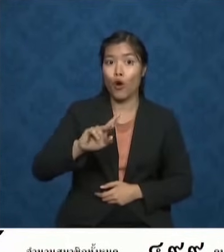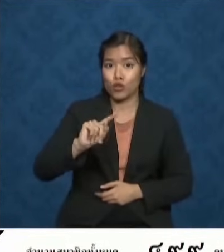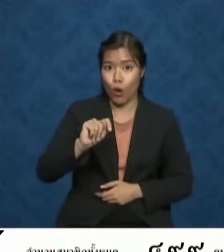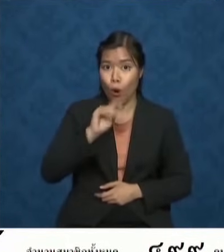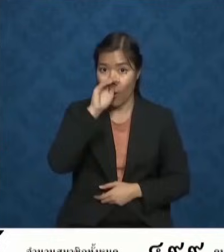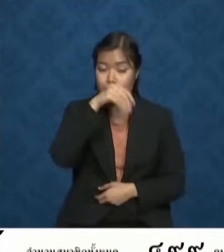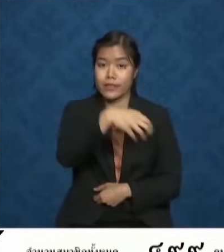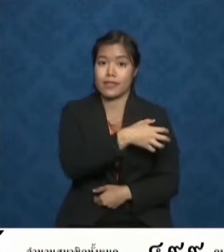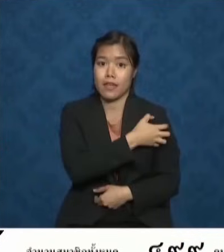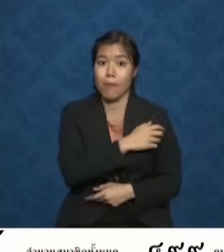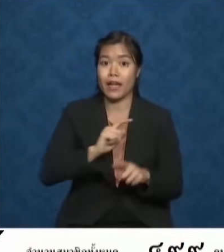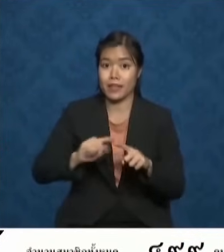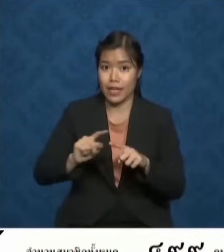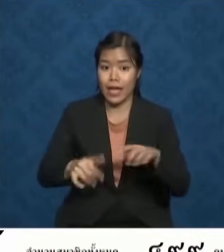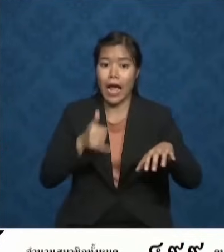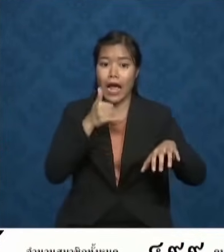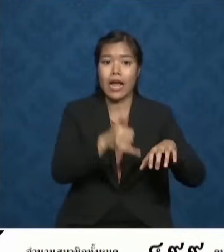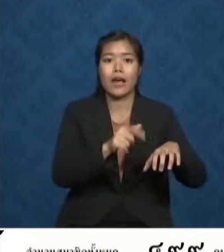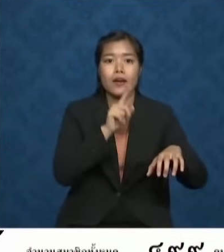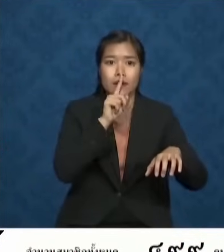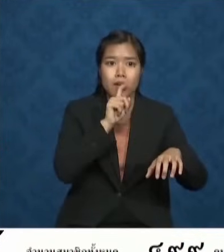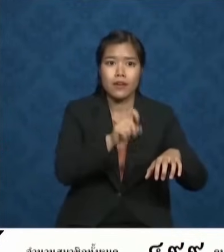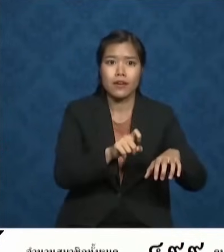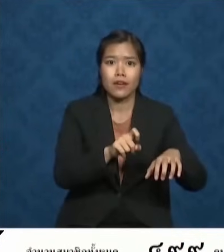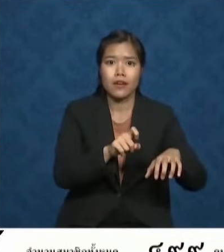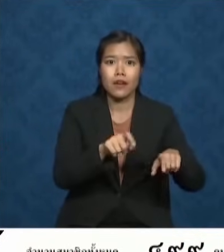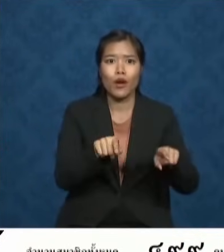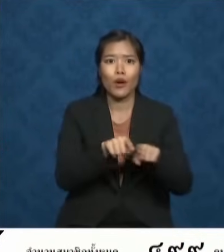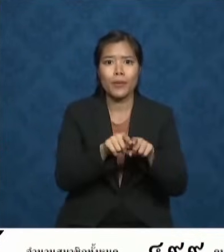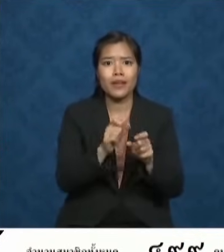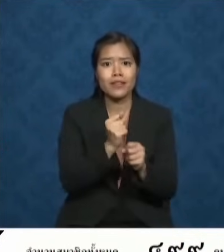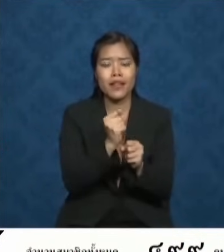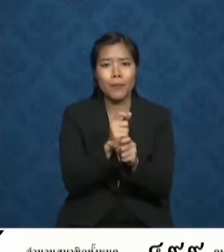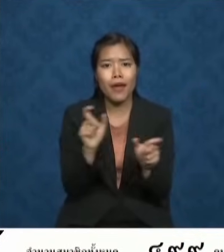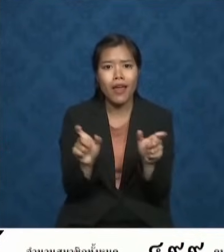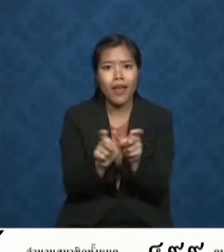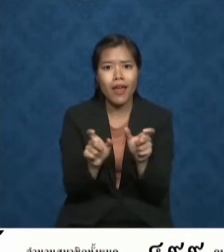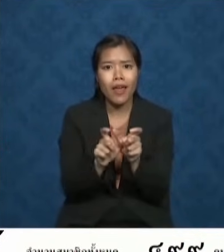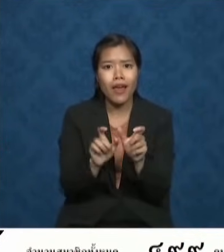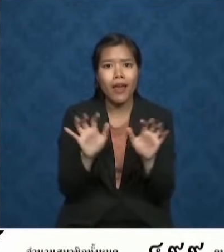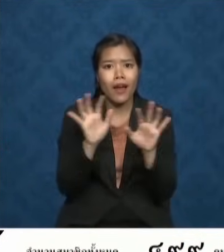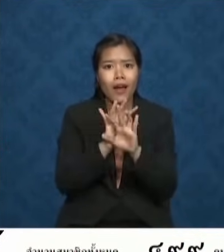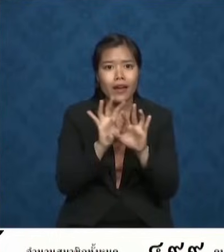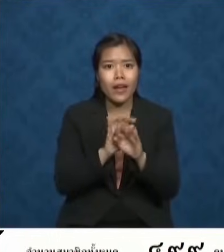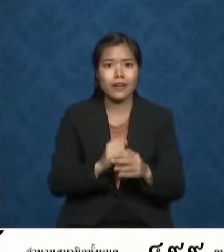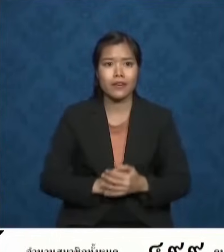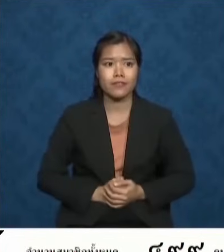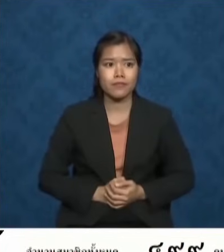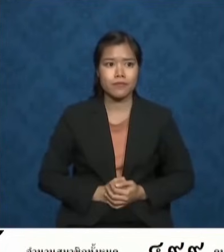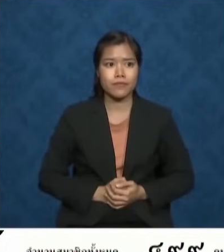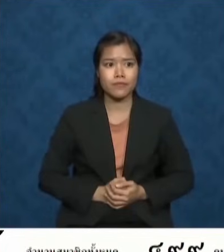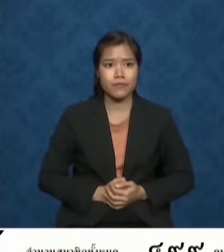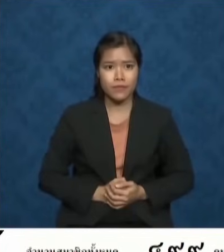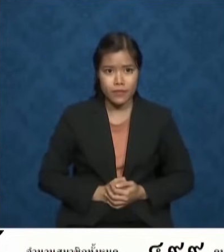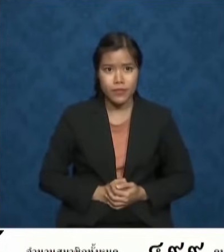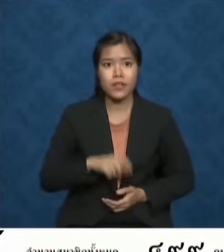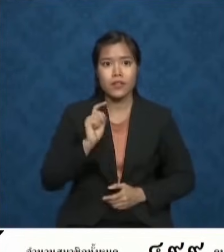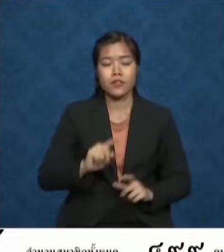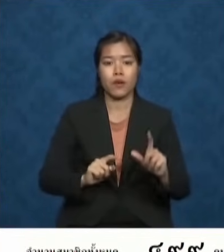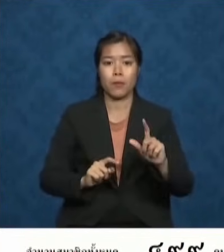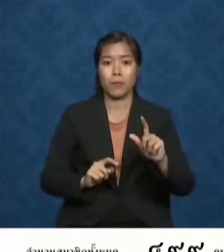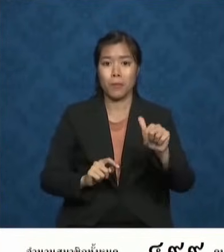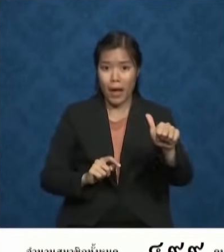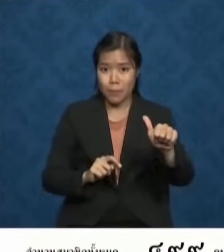างๆซึ่งมันก็คือการแย่งงานอปท.เพราะฉะนั้นข้อเสนอก็คือว่ากระจายให้ผู้ที่ทำหน้าที่หลักเนี่ยเขาท